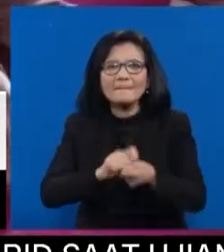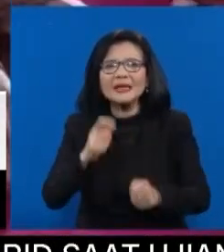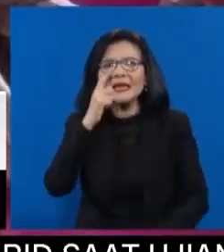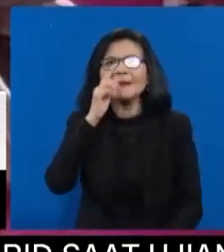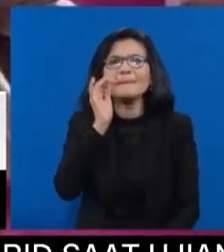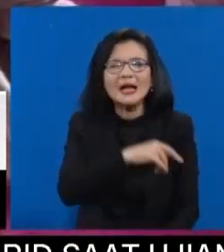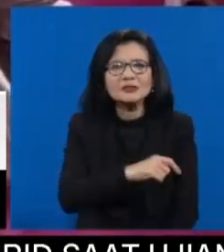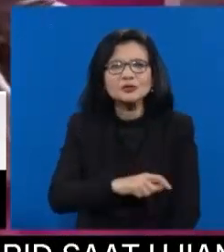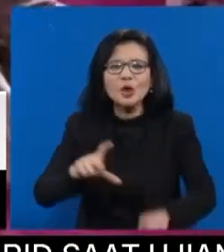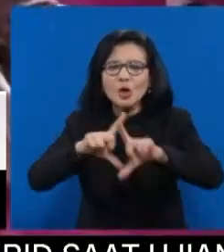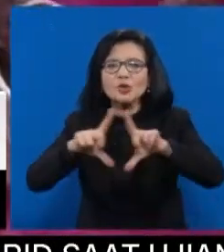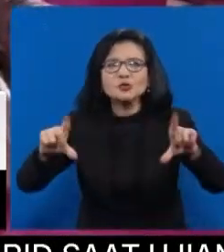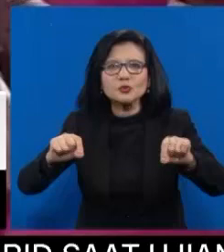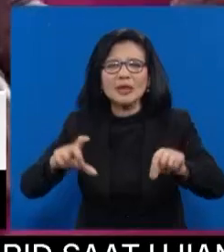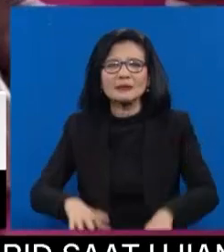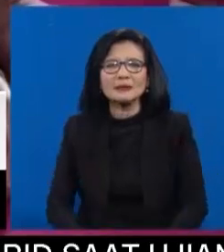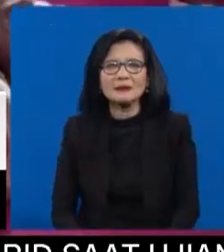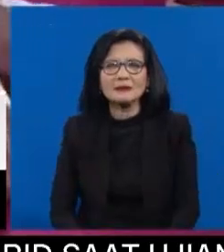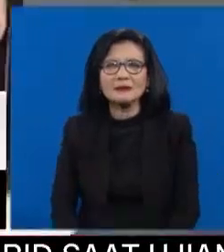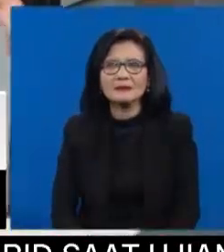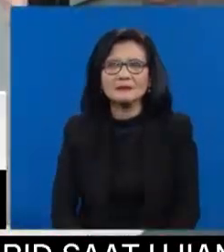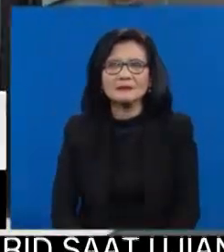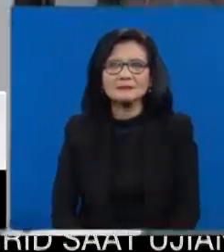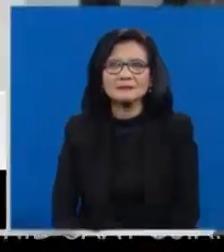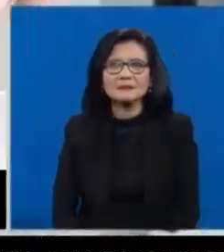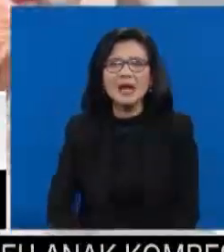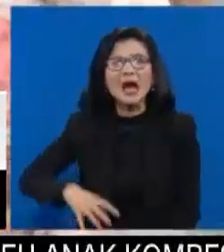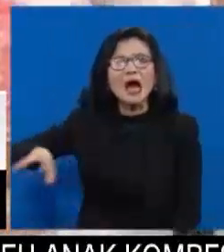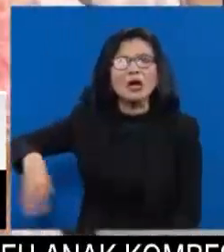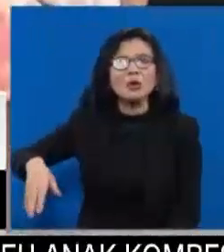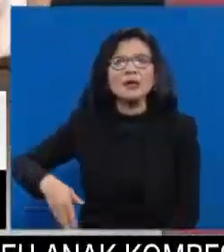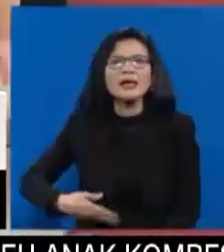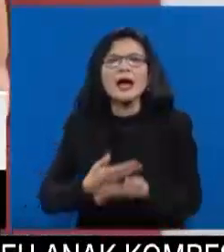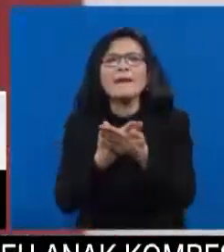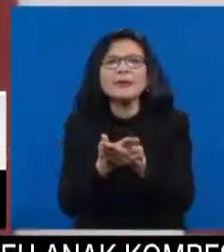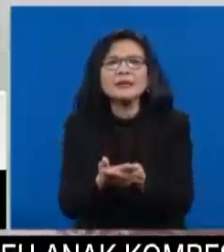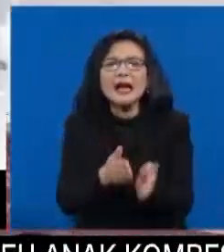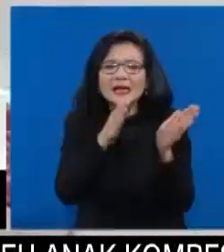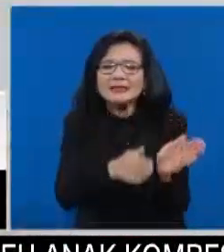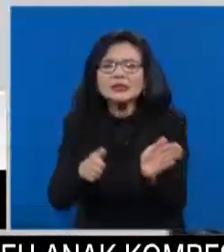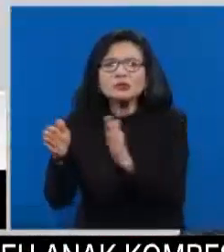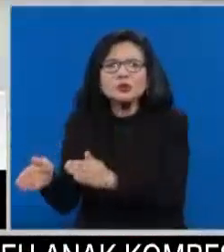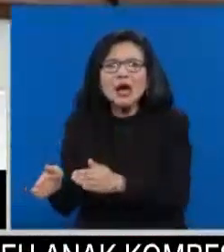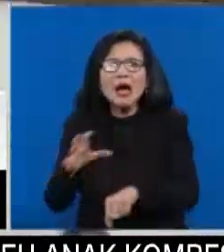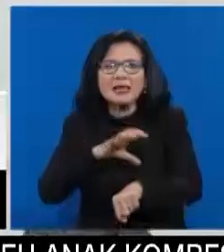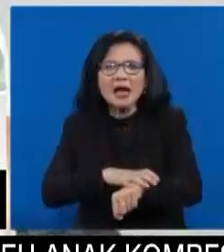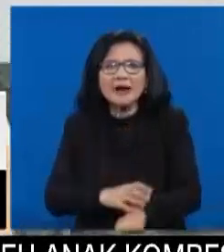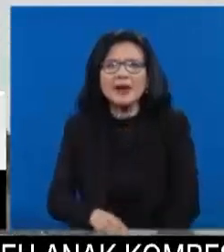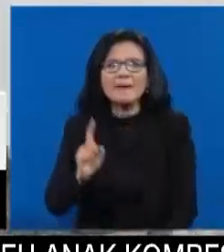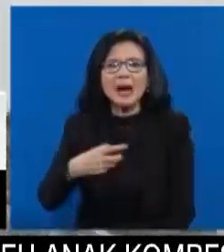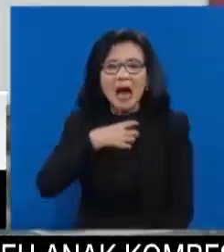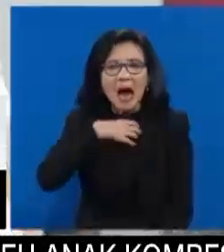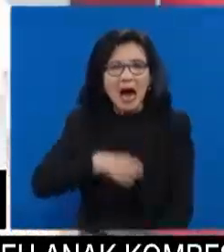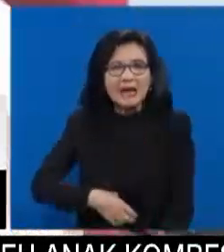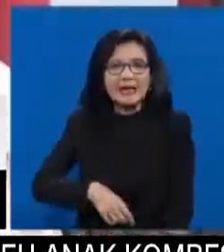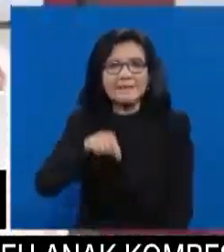2 pekan ditahan di klinik rutan. Sementara keluarga mengajukan penangguhan penahanan belum ditanggapi karena hakim yang menangani